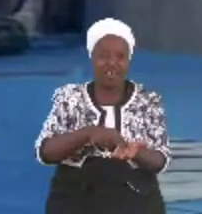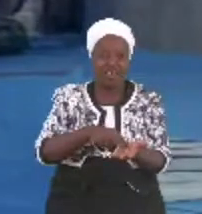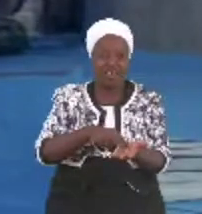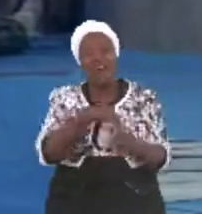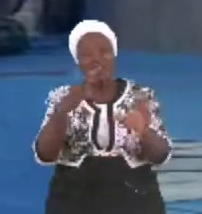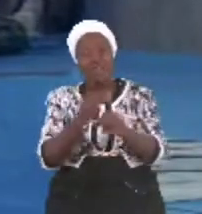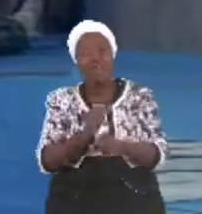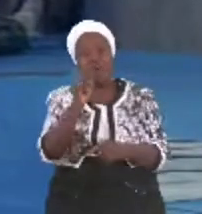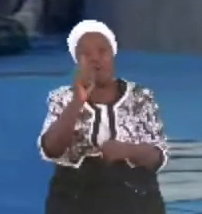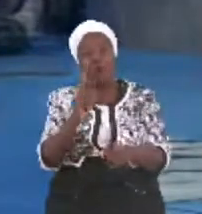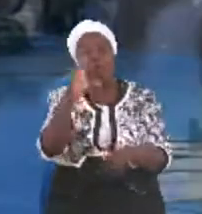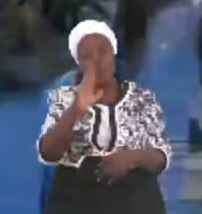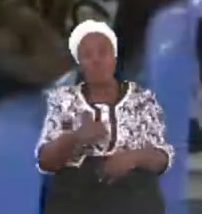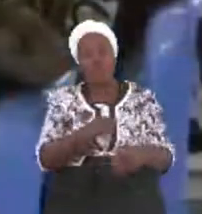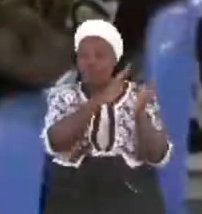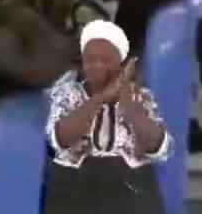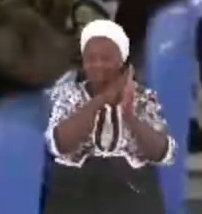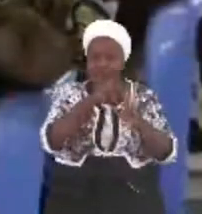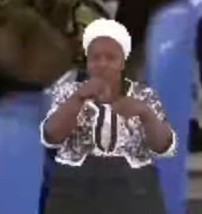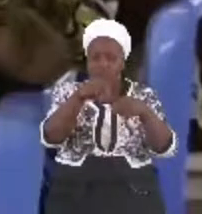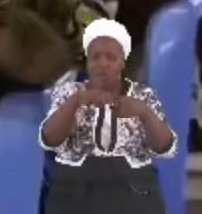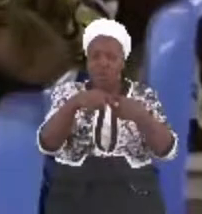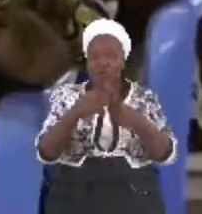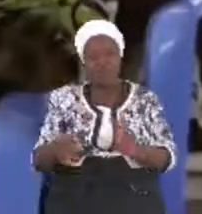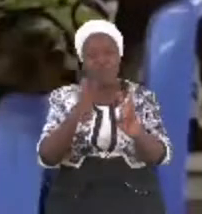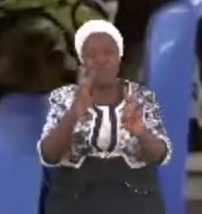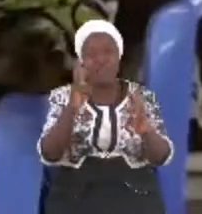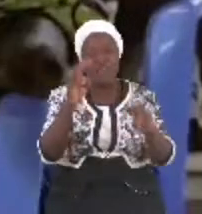Lève-toi, prends ton lit et va dans ta maison.